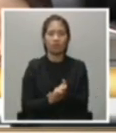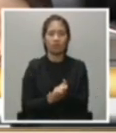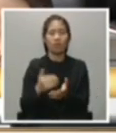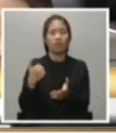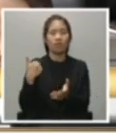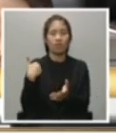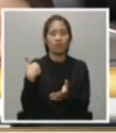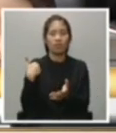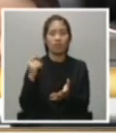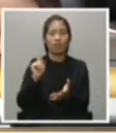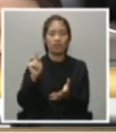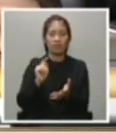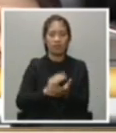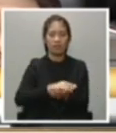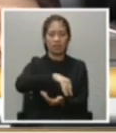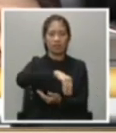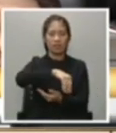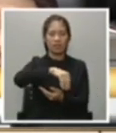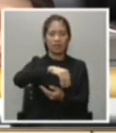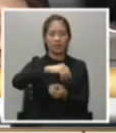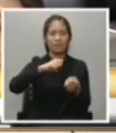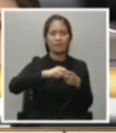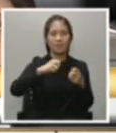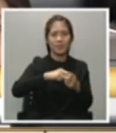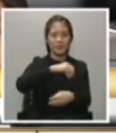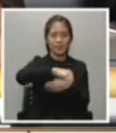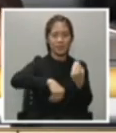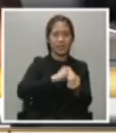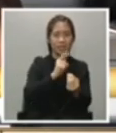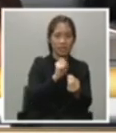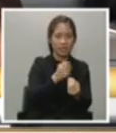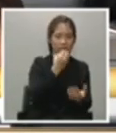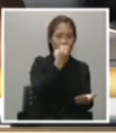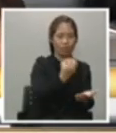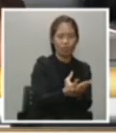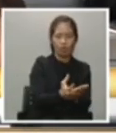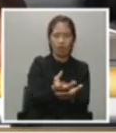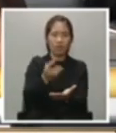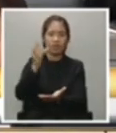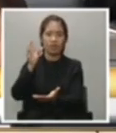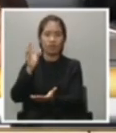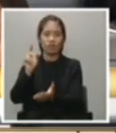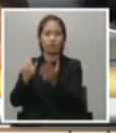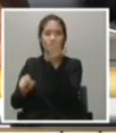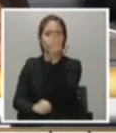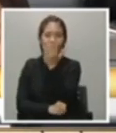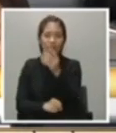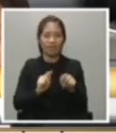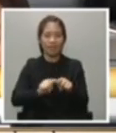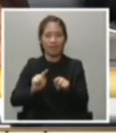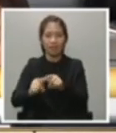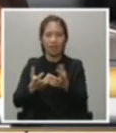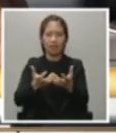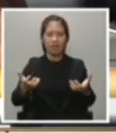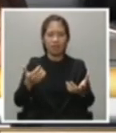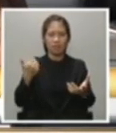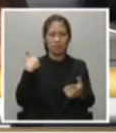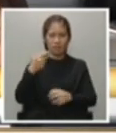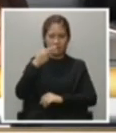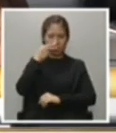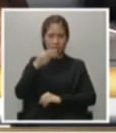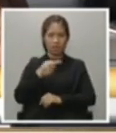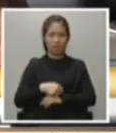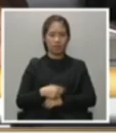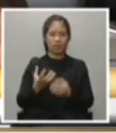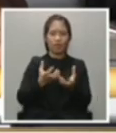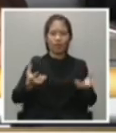ให้เกิดสภาวะรวยกระจุกจนกระจายให้ความสำคัญกับการซื้ออาวุธยุทโธป